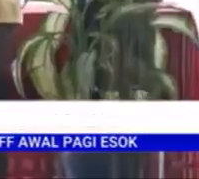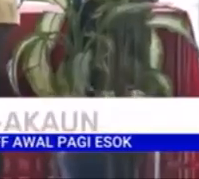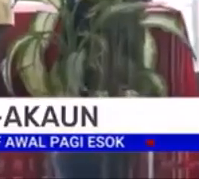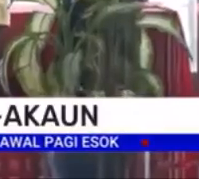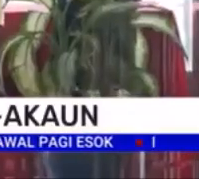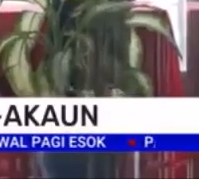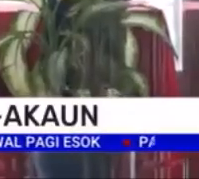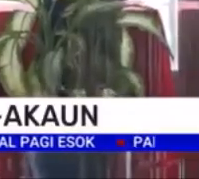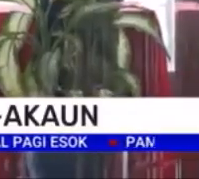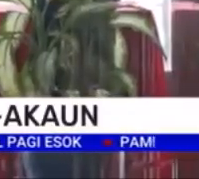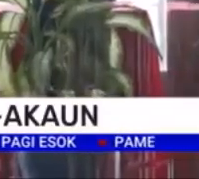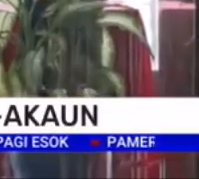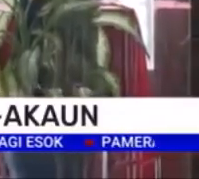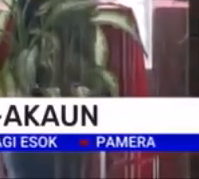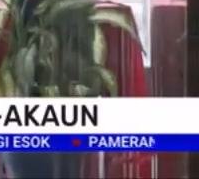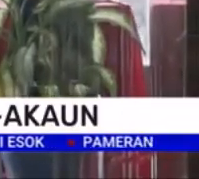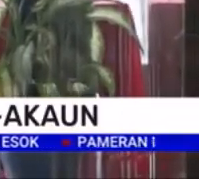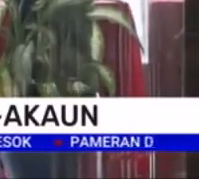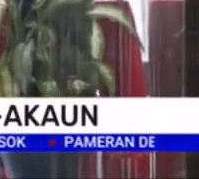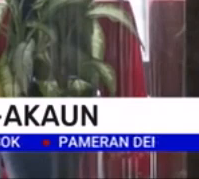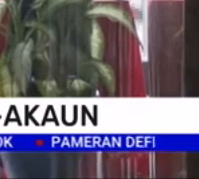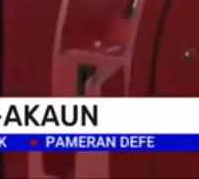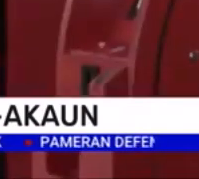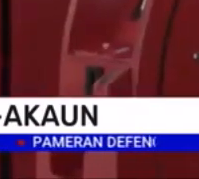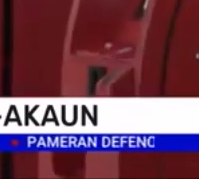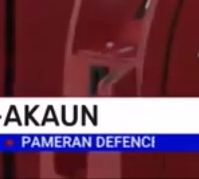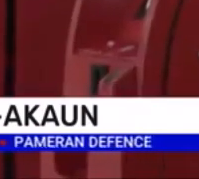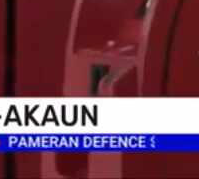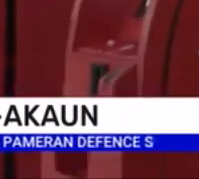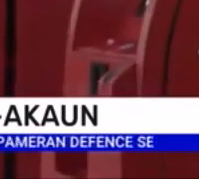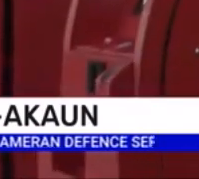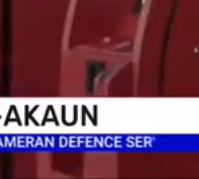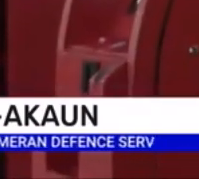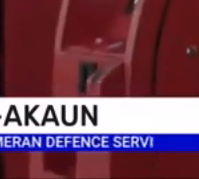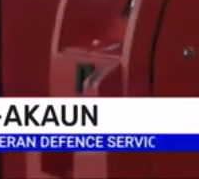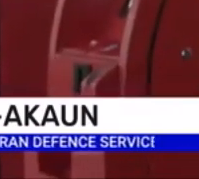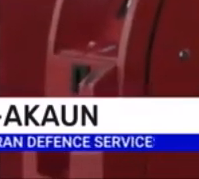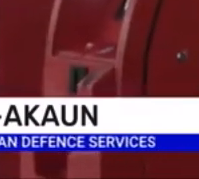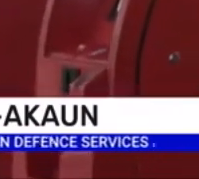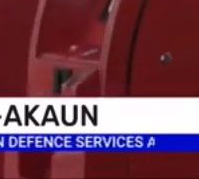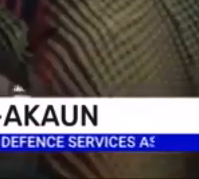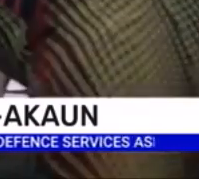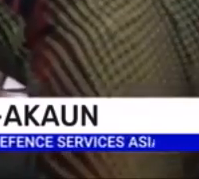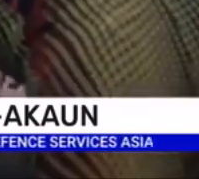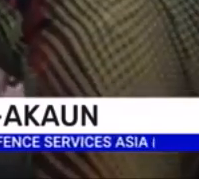Pengeluaran khas KWSP boleh dibuat menerusi portal mulai Jumaat ini.